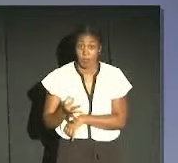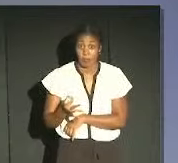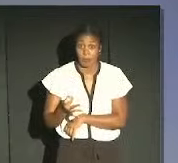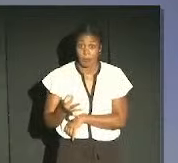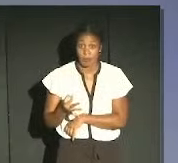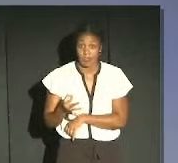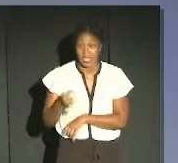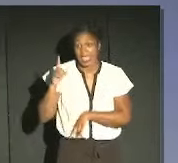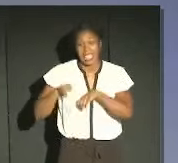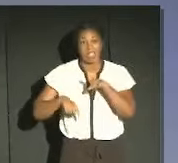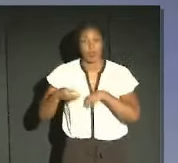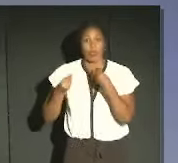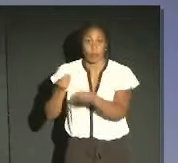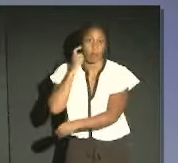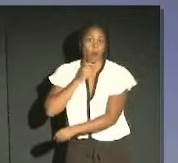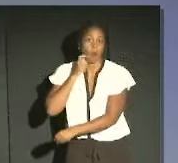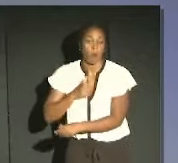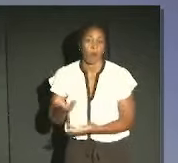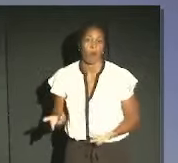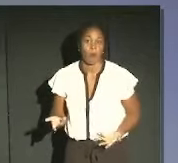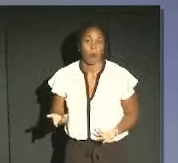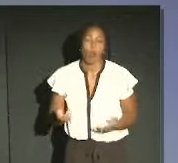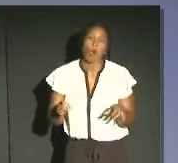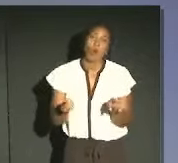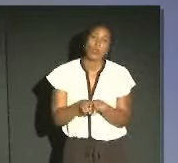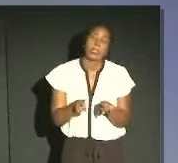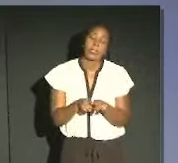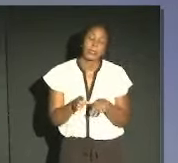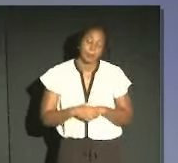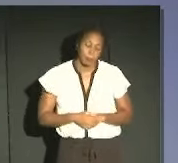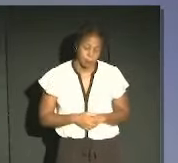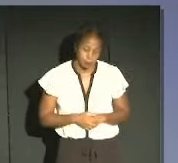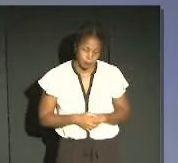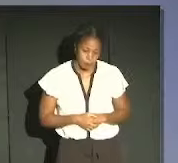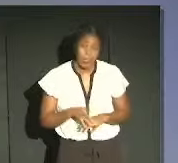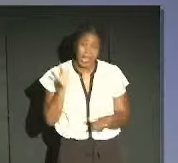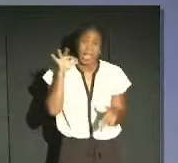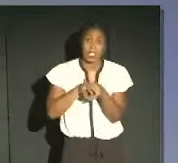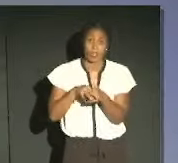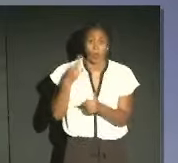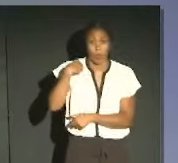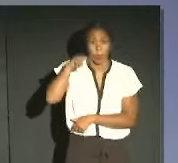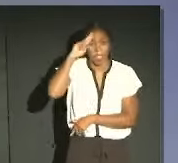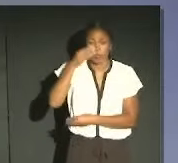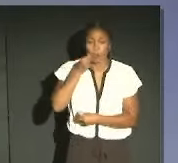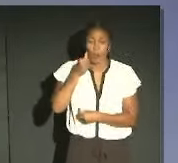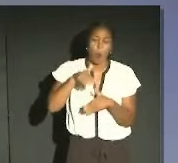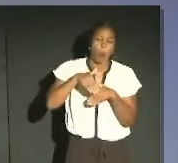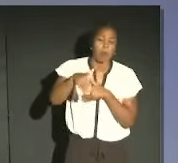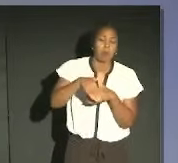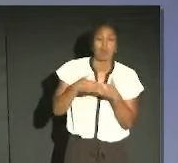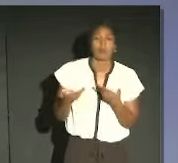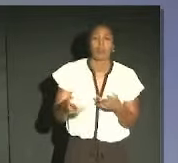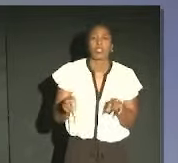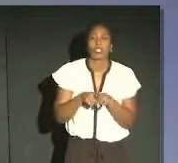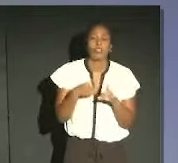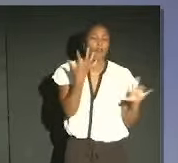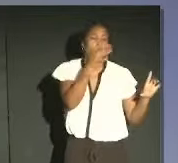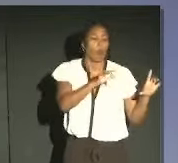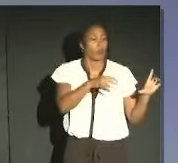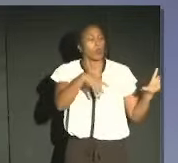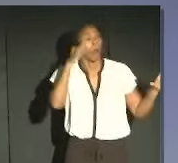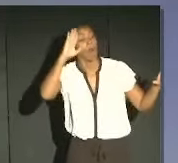Macron aussi et je veux bien le comprendre parce que les élections européennes peuvent paraître loin l'Hexagone c'est loin alors